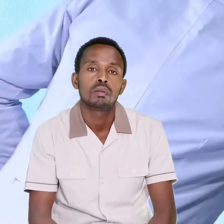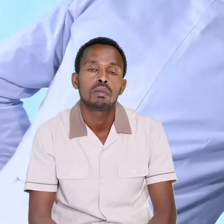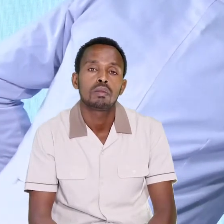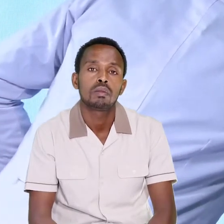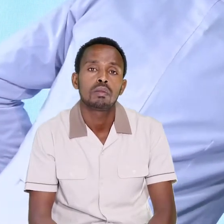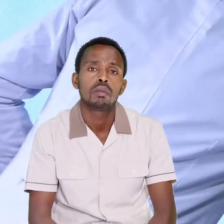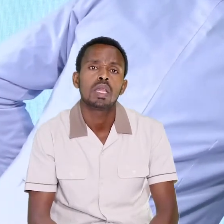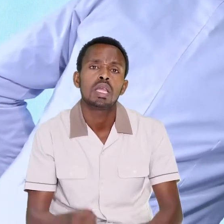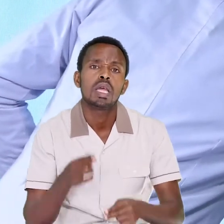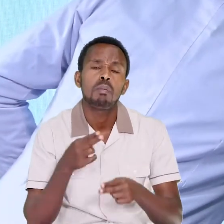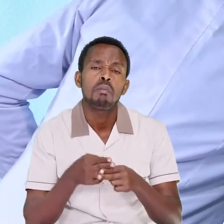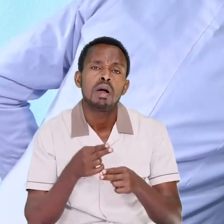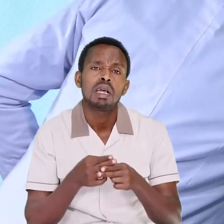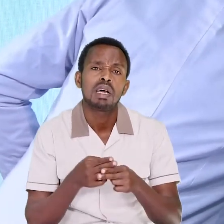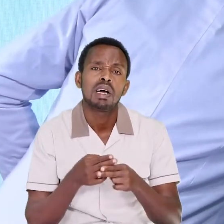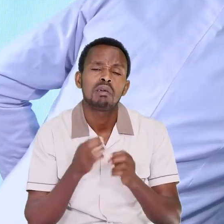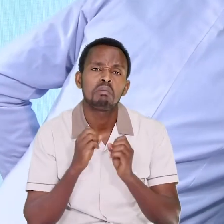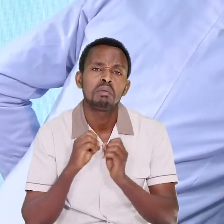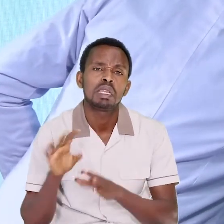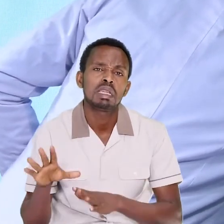maqaa bade.